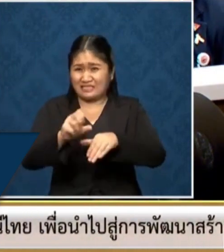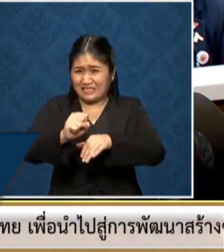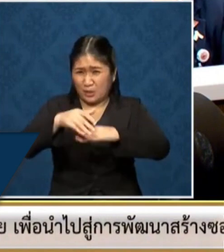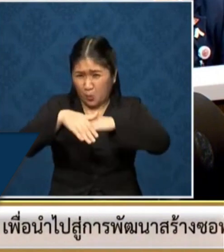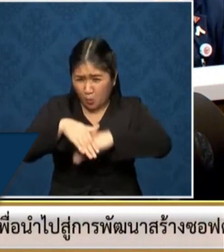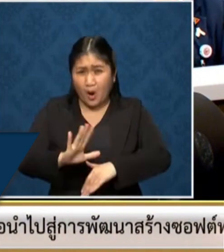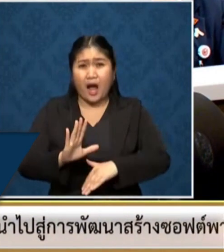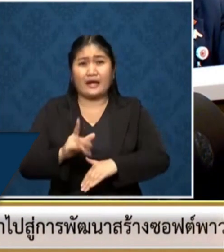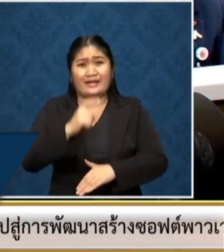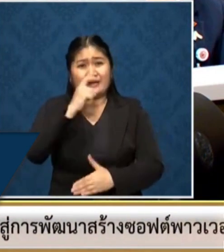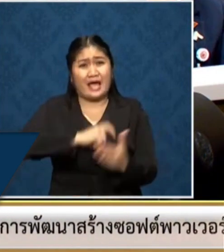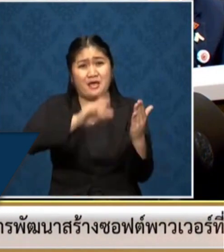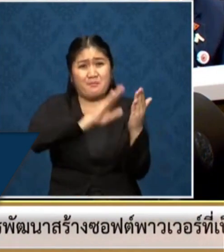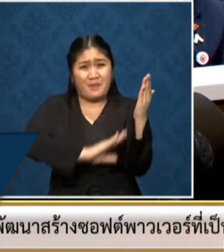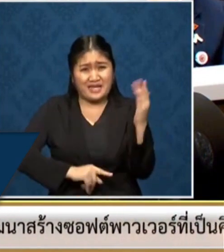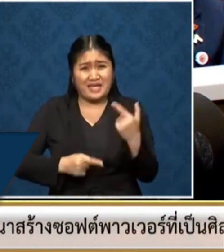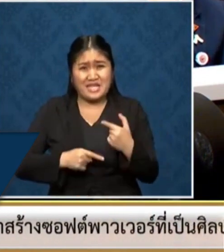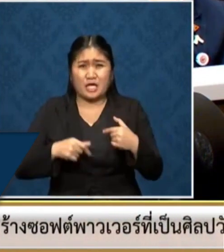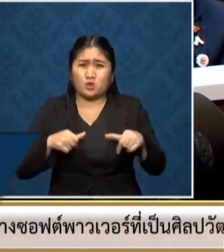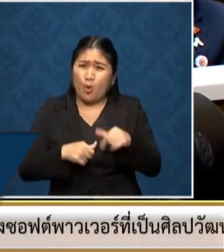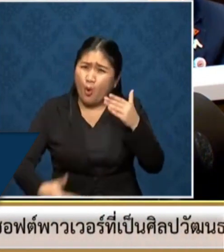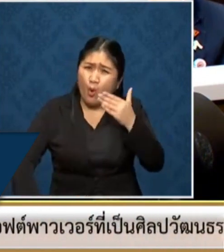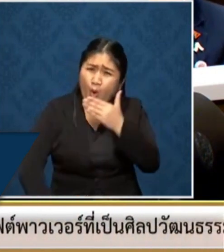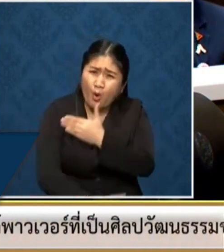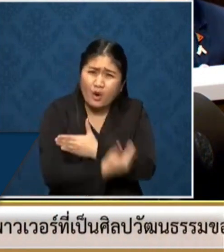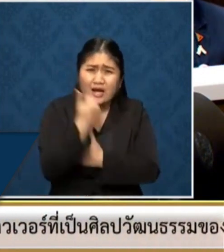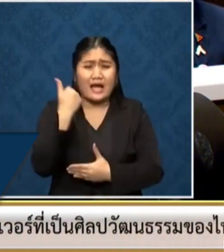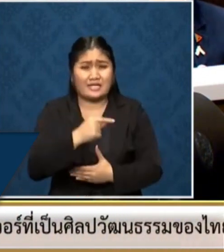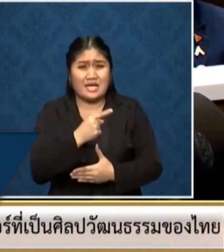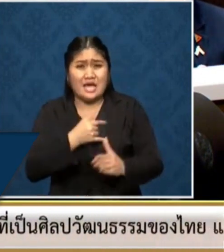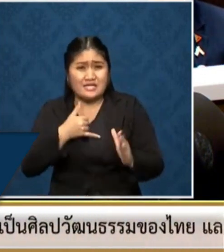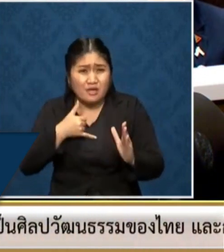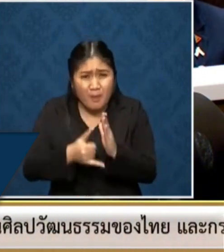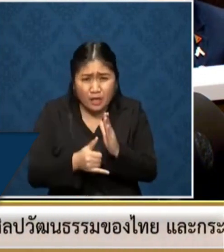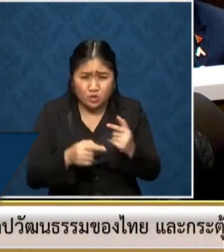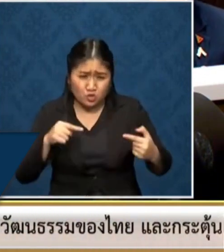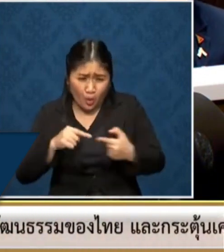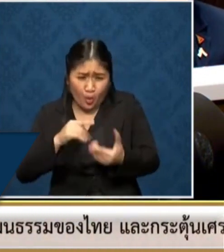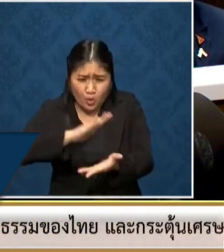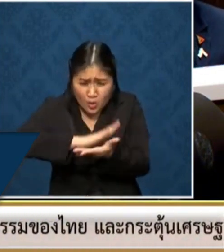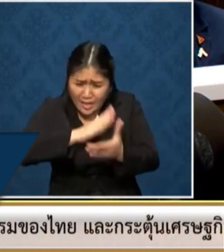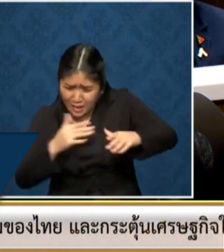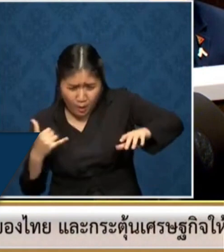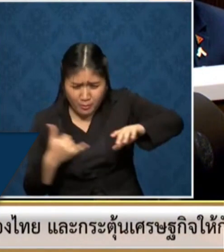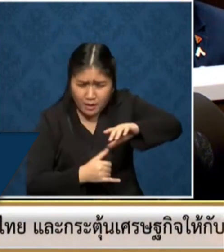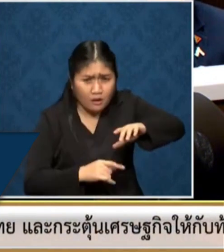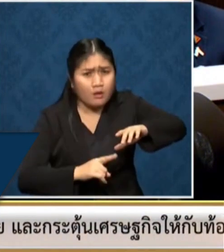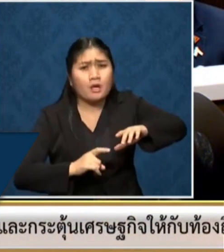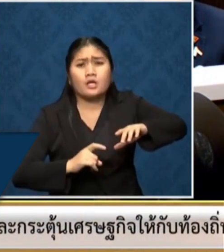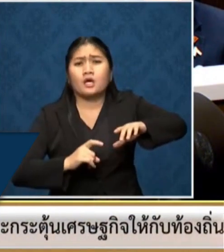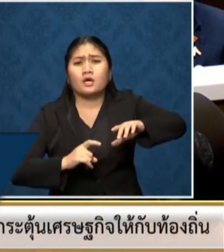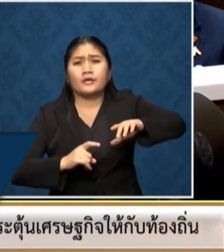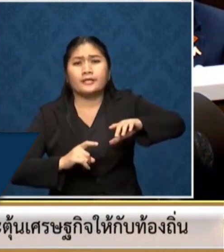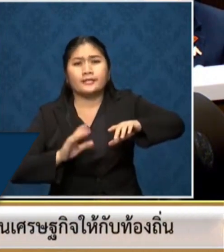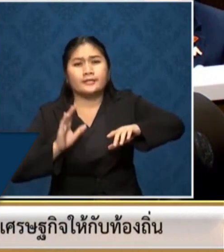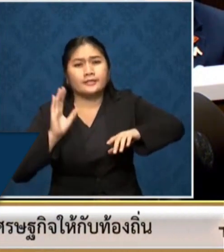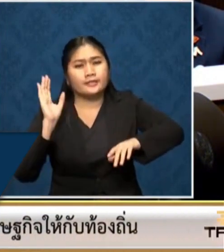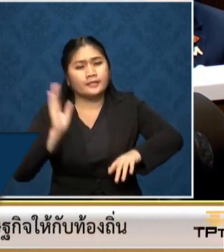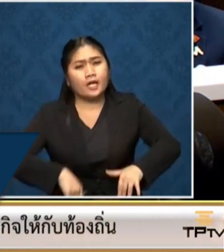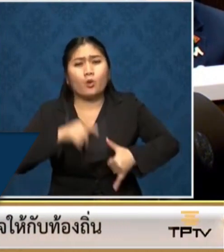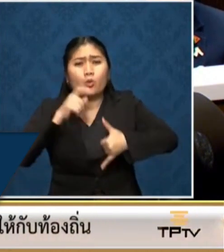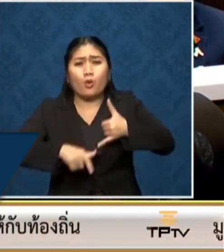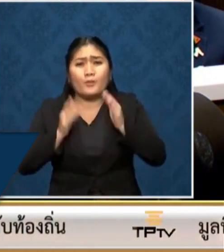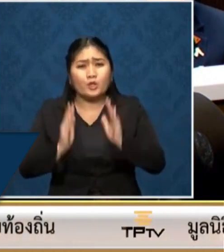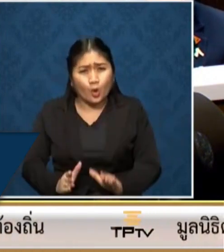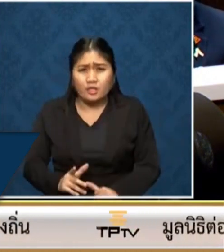นประเทศไยที่ยังไมมีแ้แ่โอกาสจะเดินเข้าลงเรียนและจะเอาจ้าควเปมนุย์ขเขา